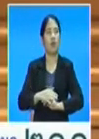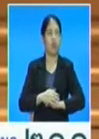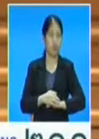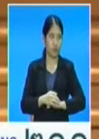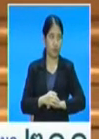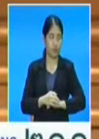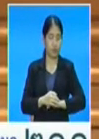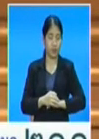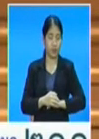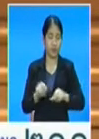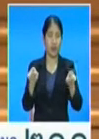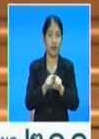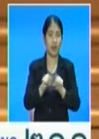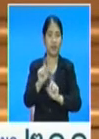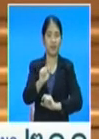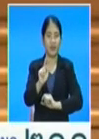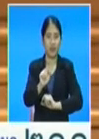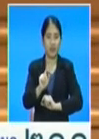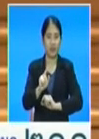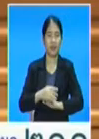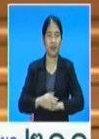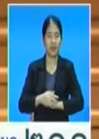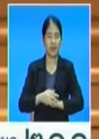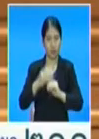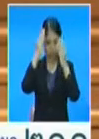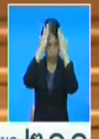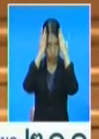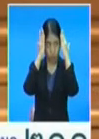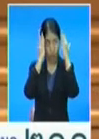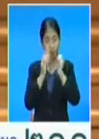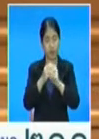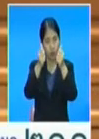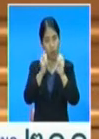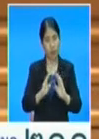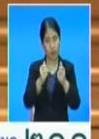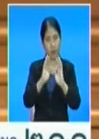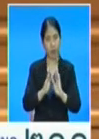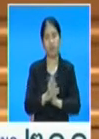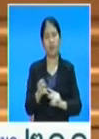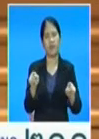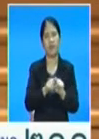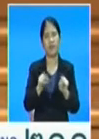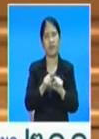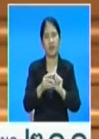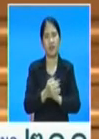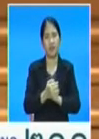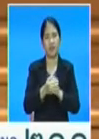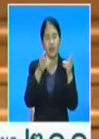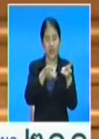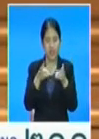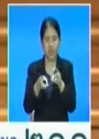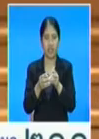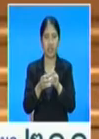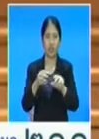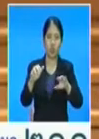กับการออกแบบทรงผมอะครับงั้นเจ้าภาพในนี้จะต้องมีฮะกำหนดว่าเหมือนกันกับการจัดสวนจะตัดจะเล็